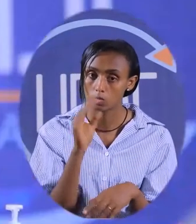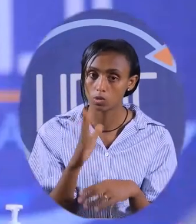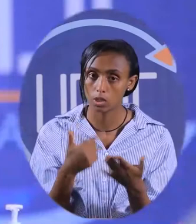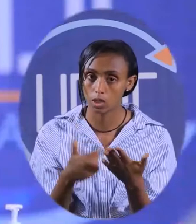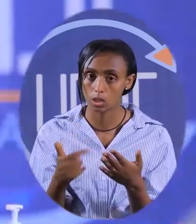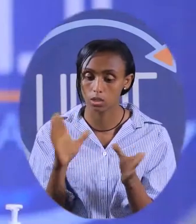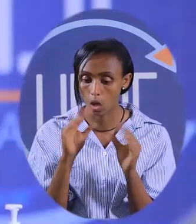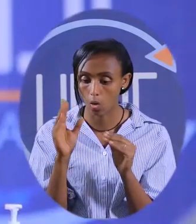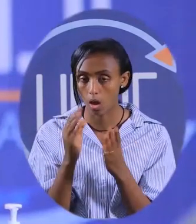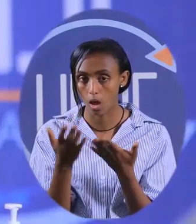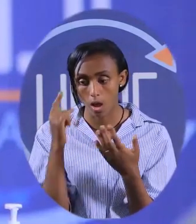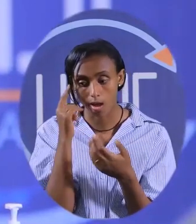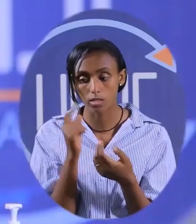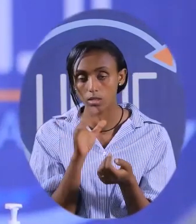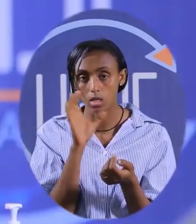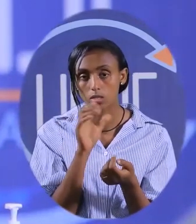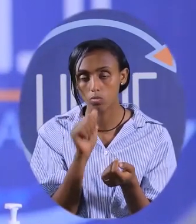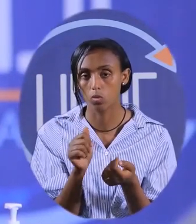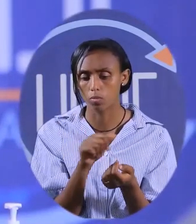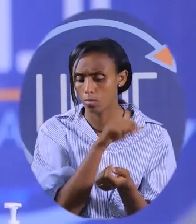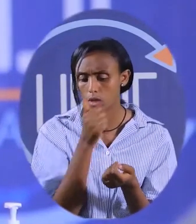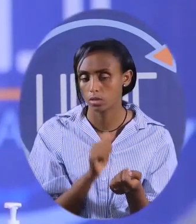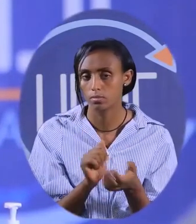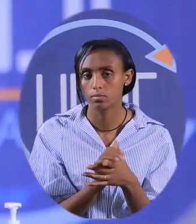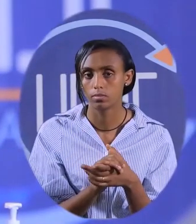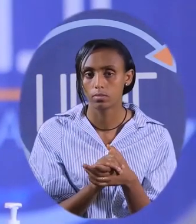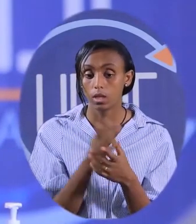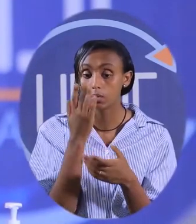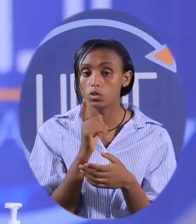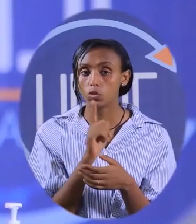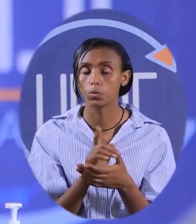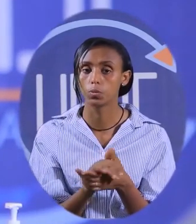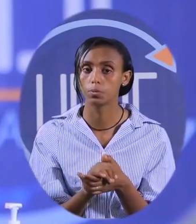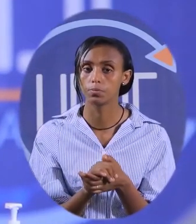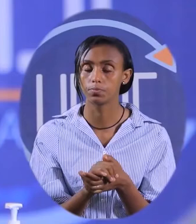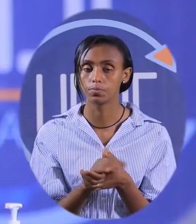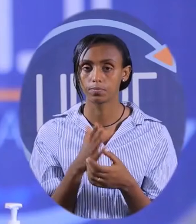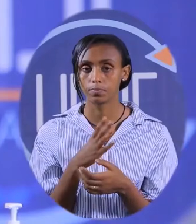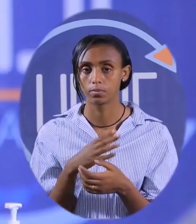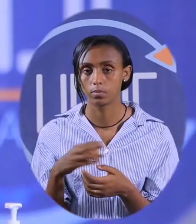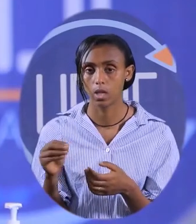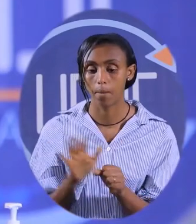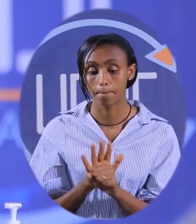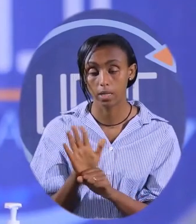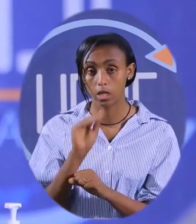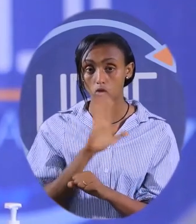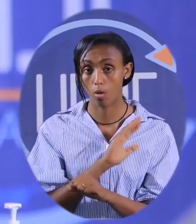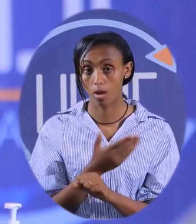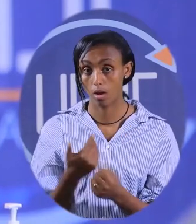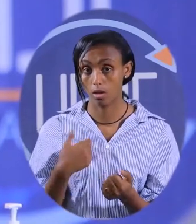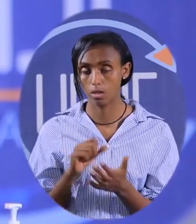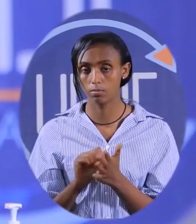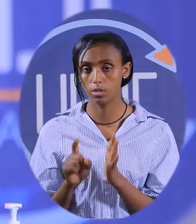ይህን ሲያወራ አልሰማውም እኔ ማንም። ለምን እና በቂ የሰው ኃይል አለ።